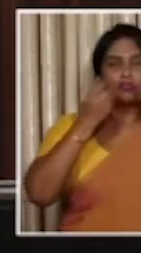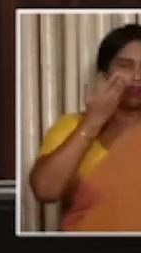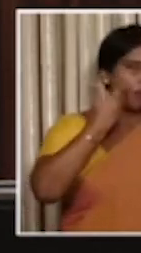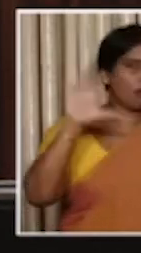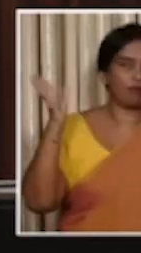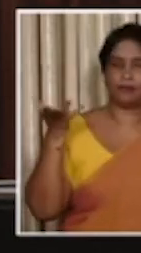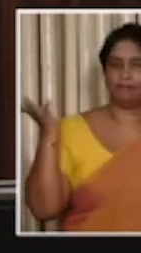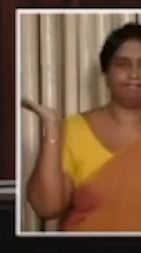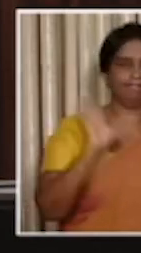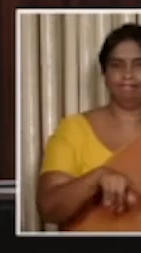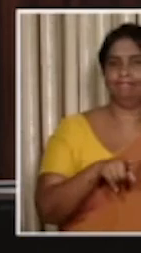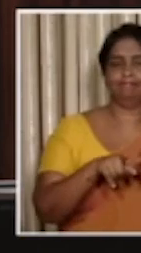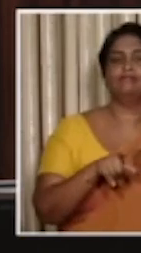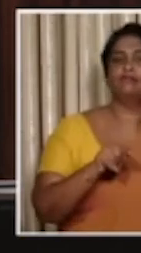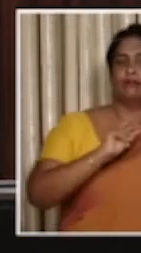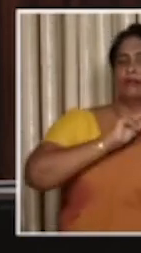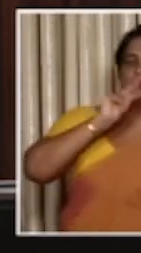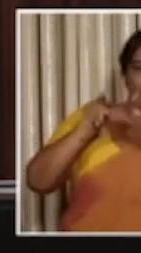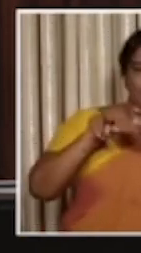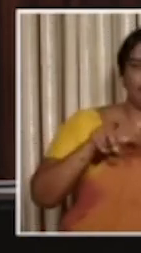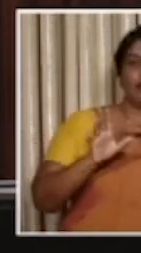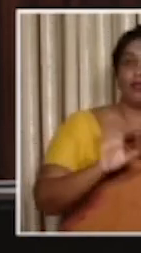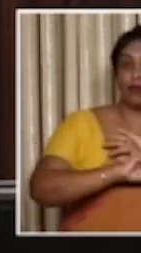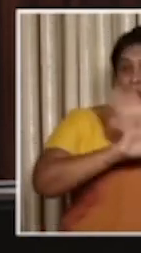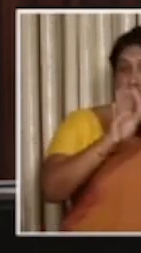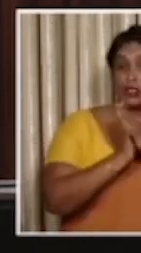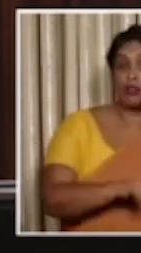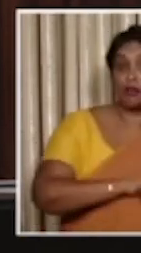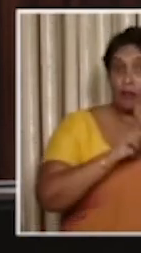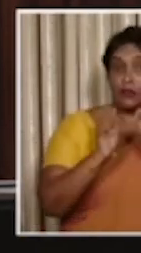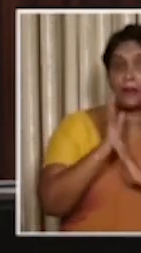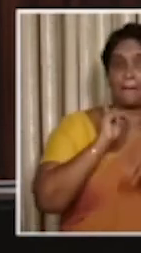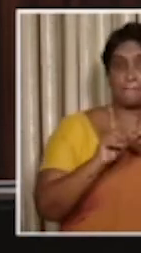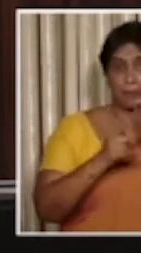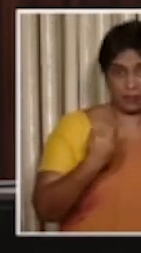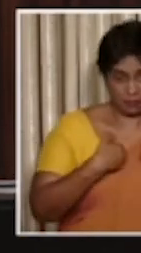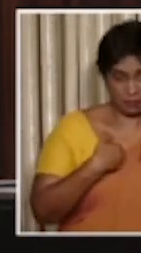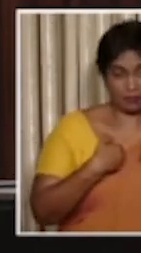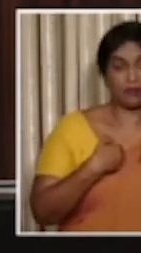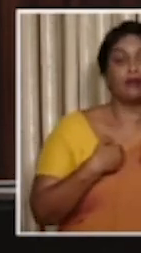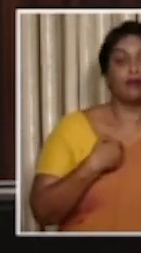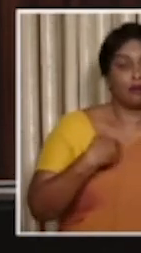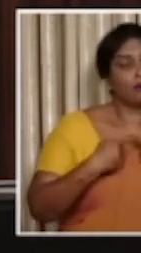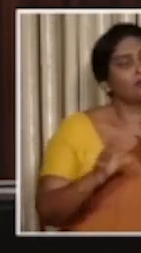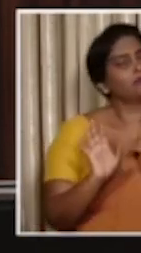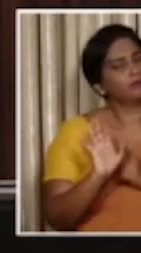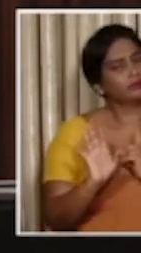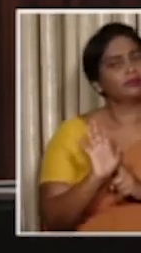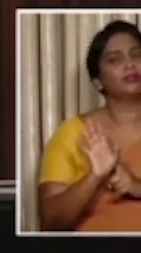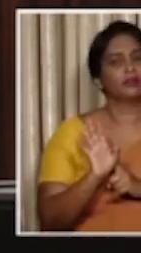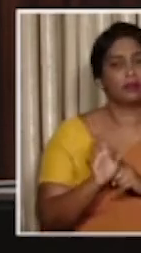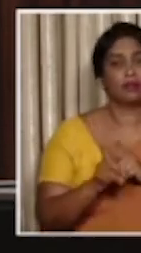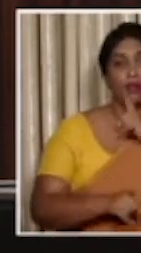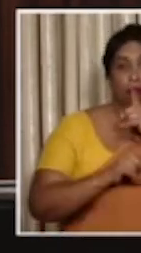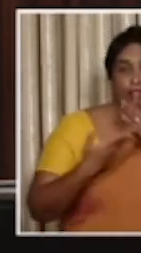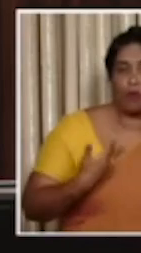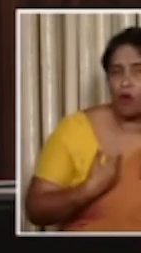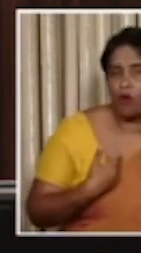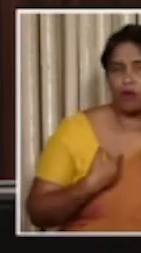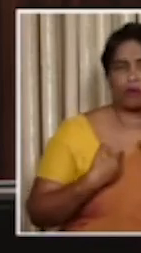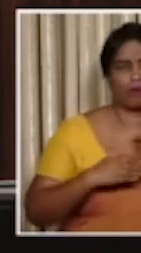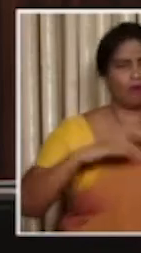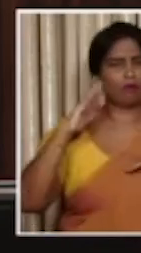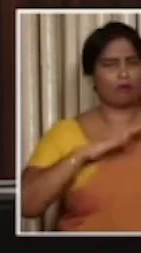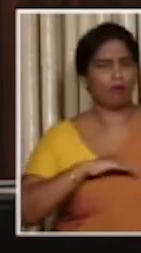විවෘත මධ්‍යස්ථානය බවට පත් කරන්න. අපි හැමදෙනාම මහජනයාගේ නියෝජිතයෝ නම් අපි නිරන්තරයෙන් අපි කතා කරනදී අපි